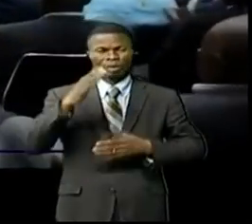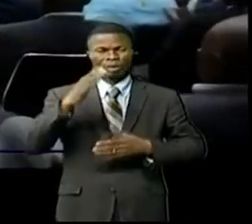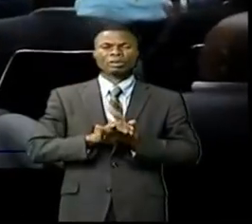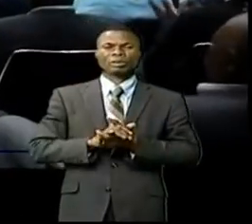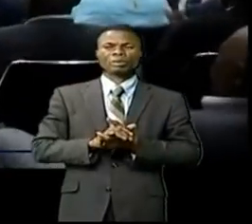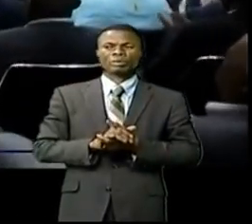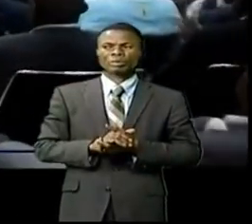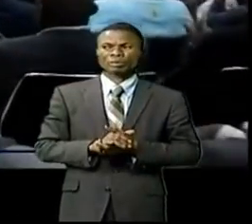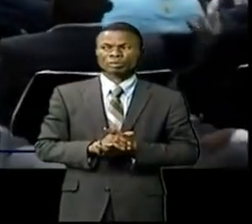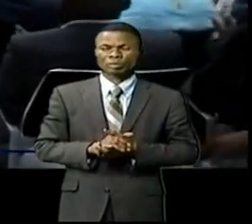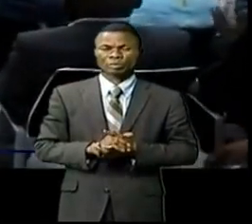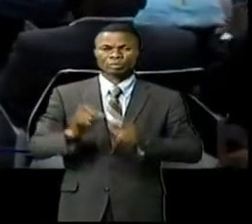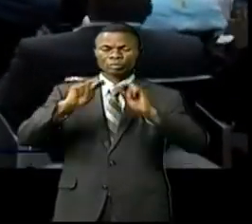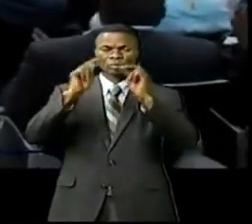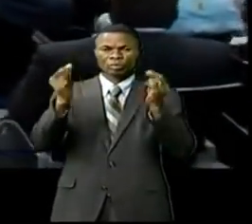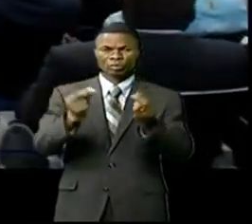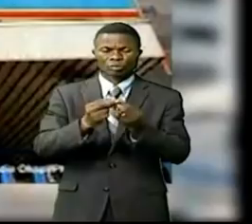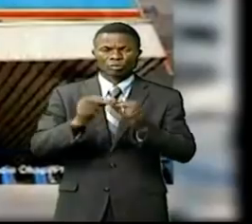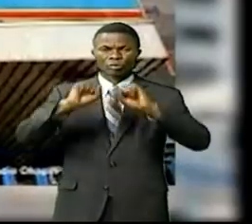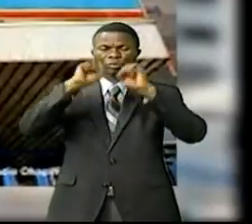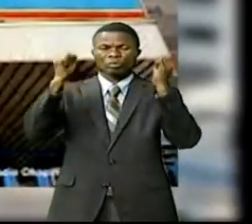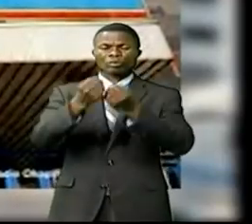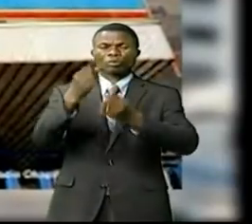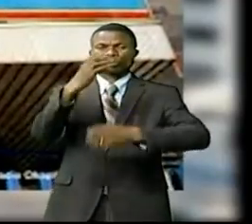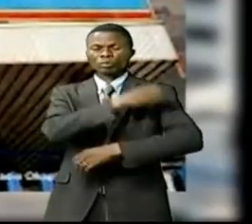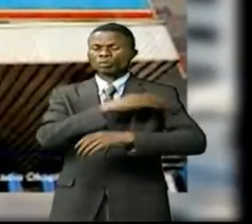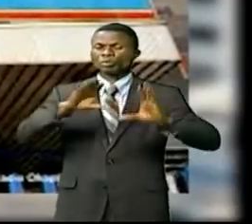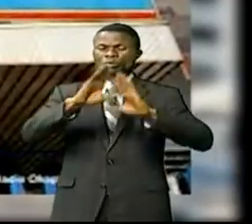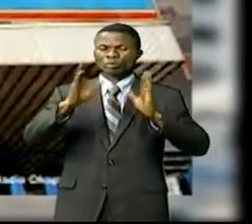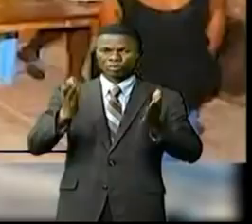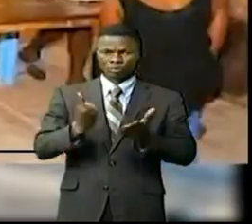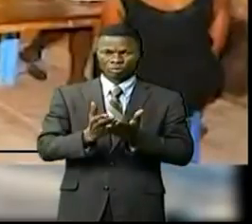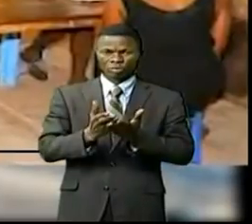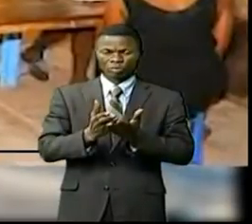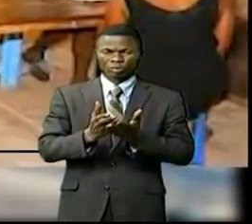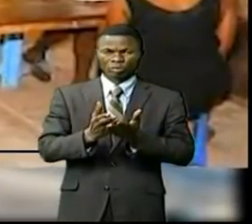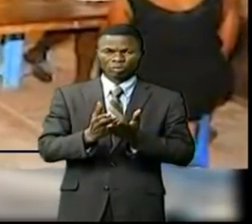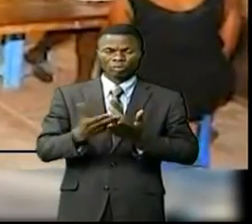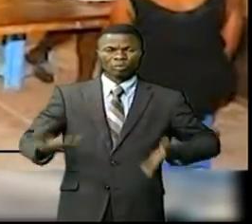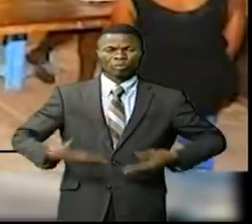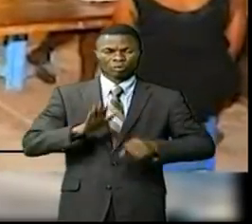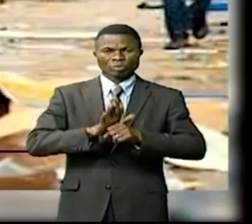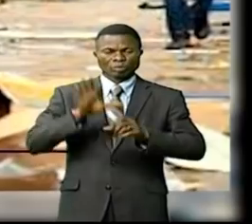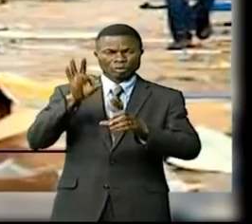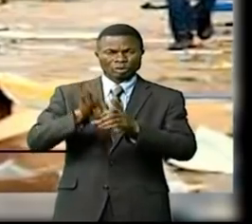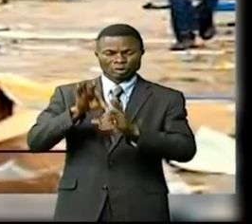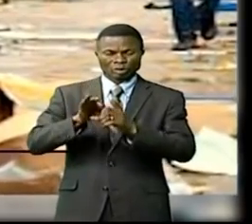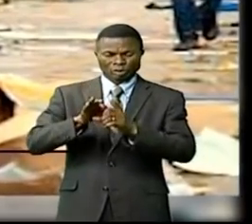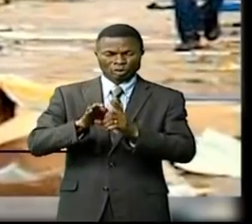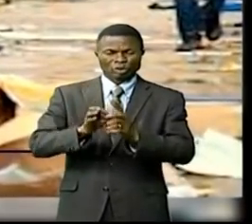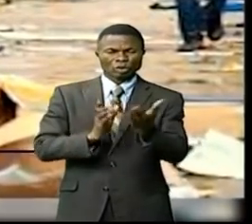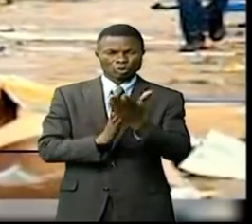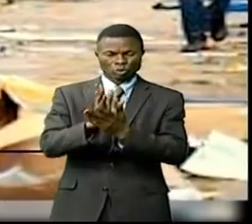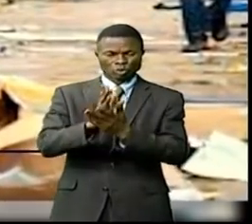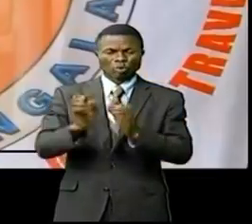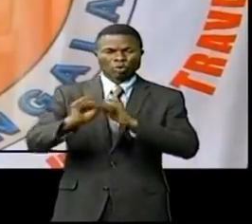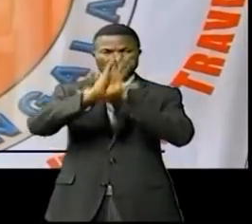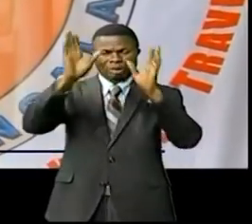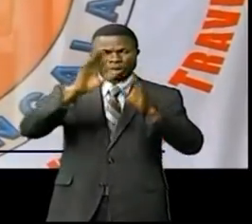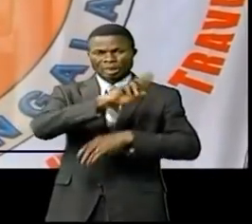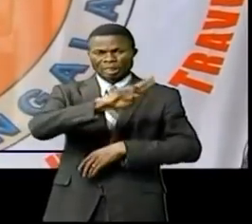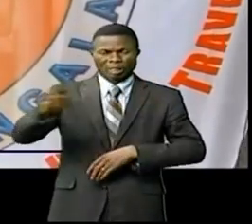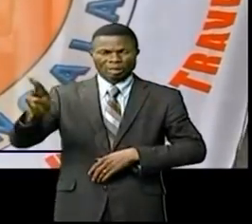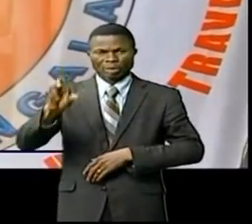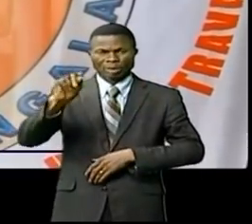vive, composante de la société civile, tous, unanimes, pour des élections crédibles et transparentes en 2023. La